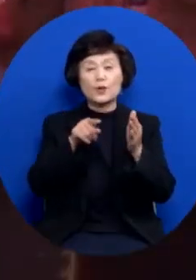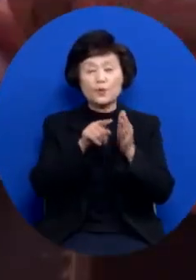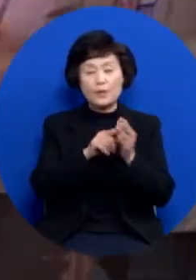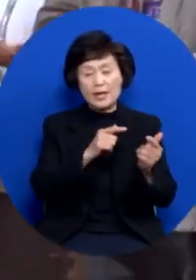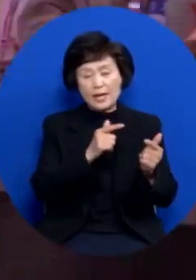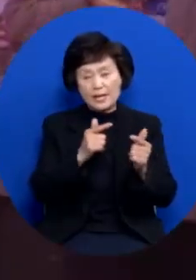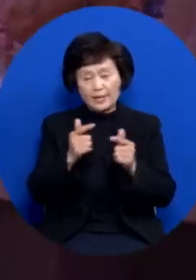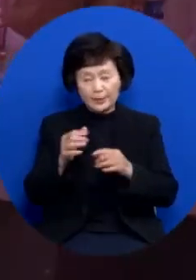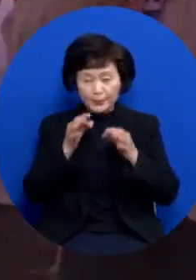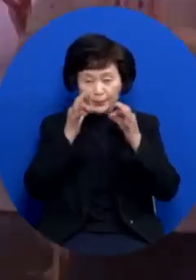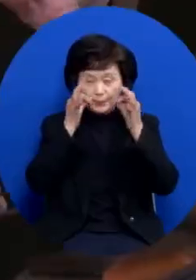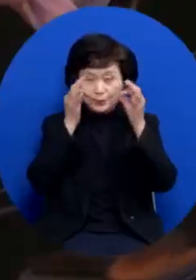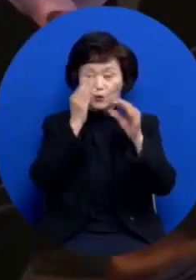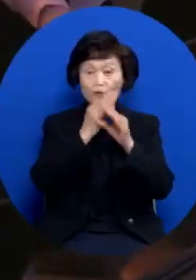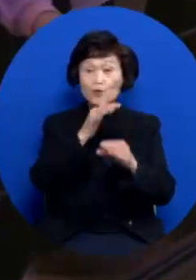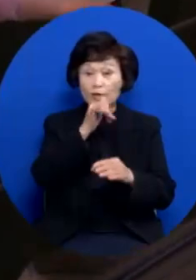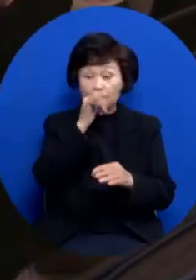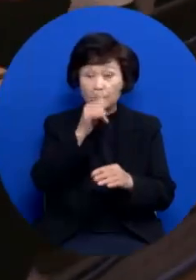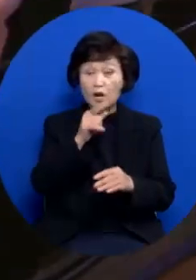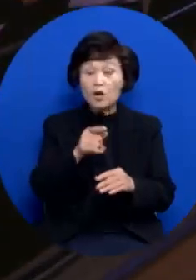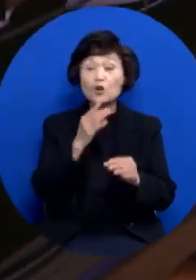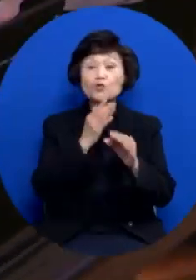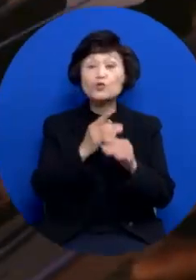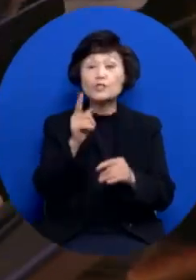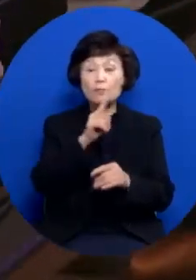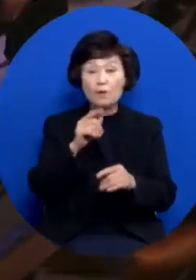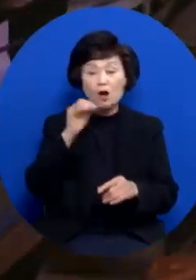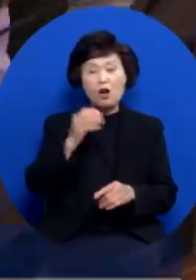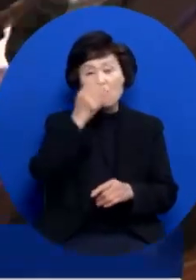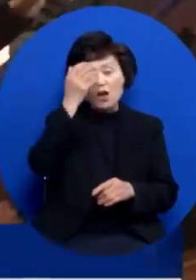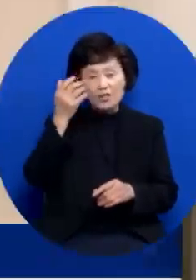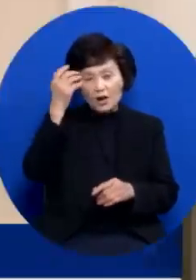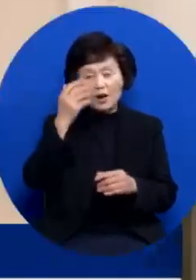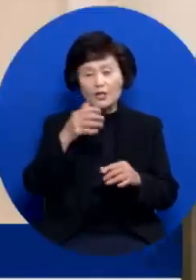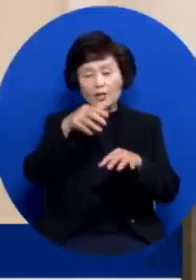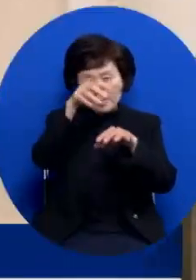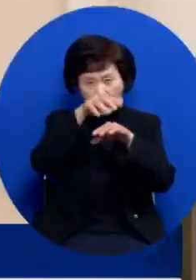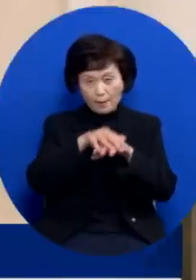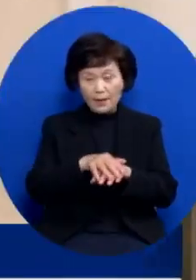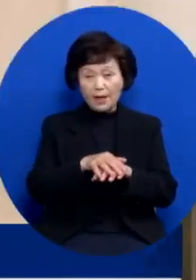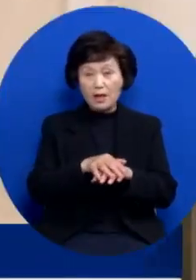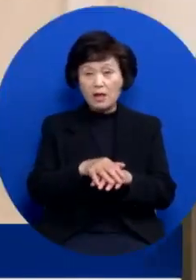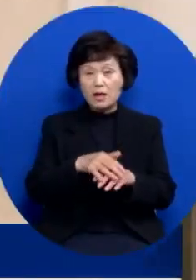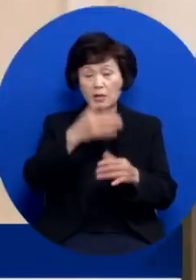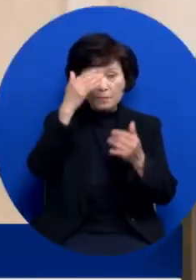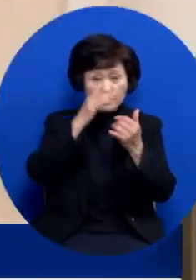사역의 중심은 바로 성령 컨퍼런스. 이 다음 세대가 그들의